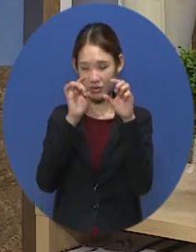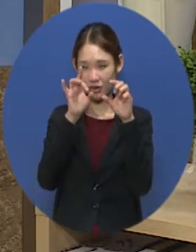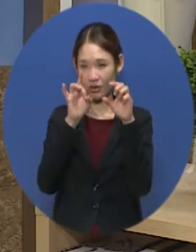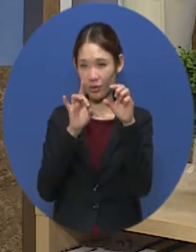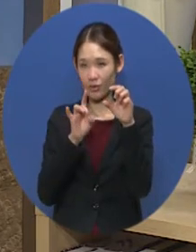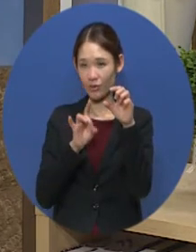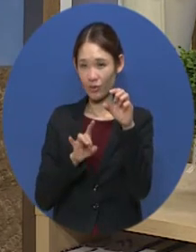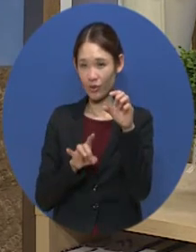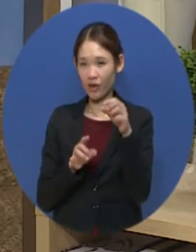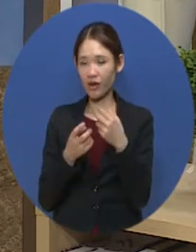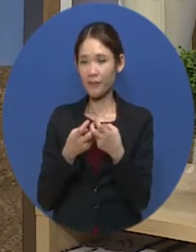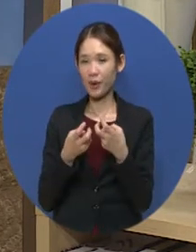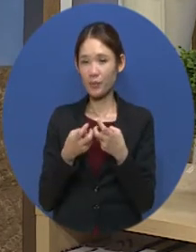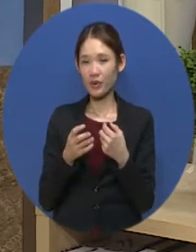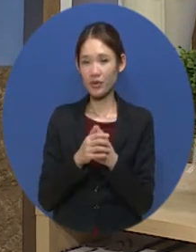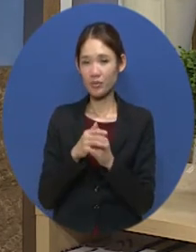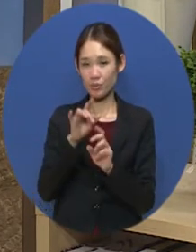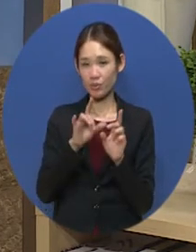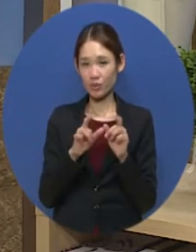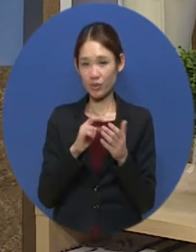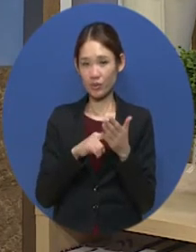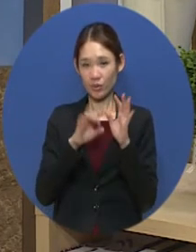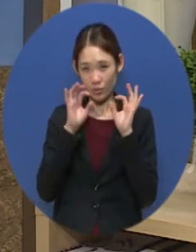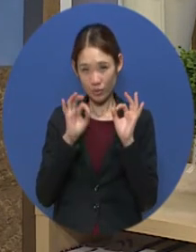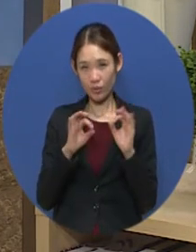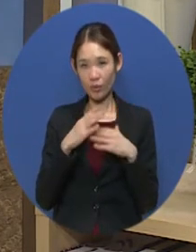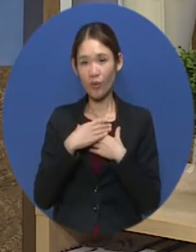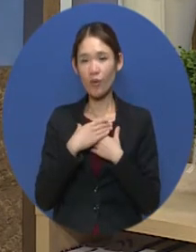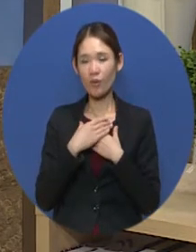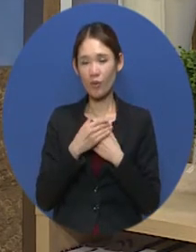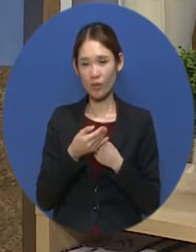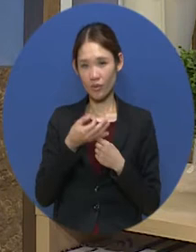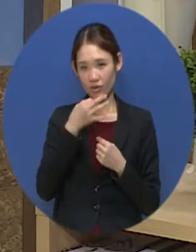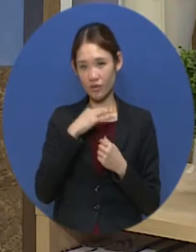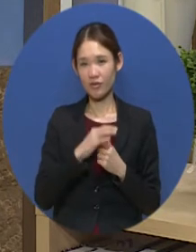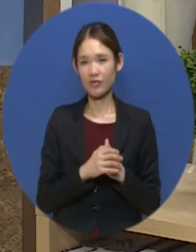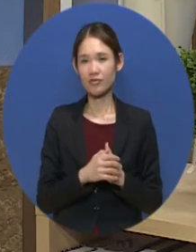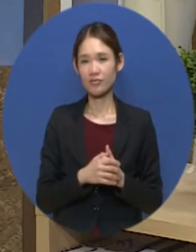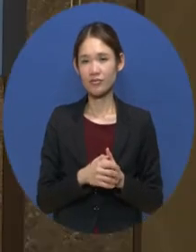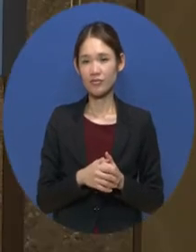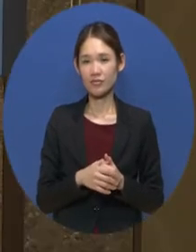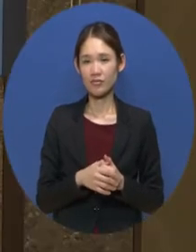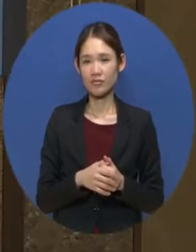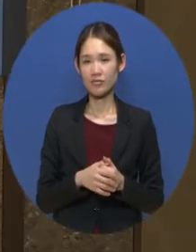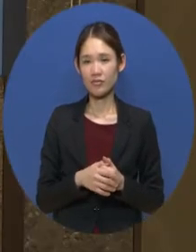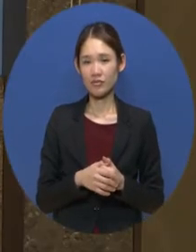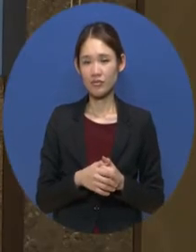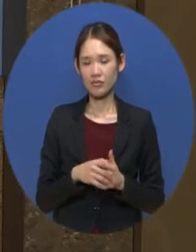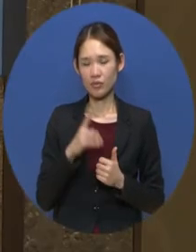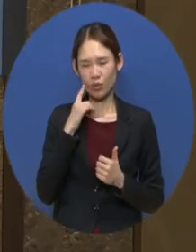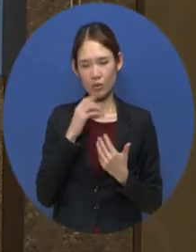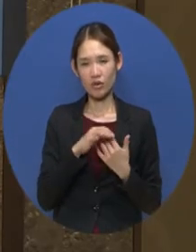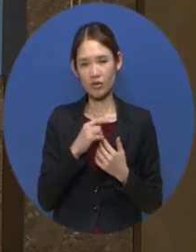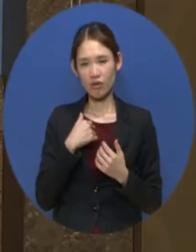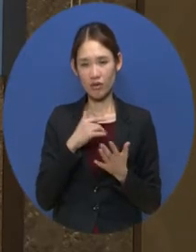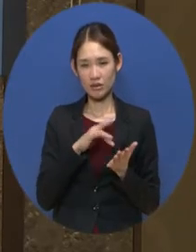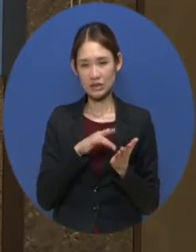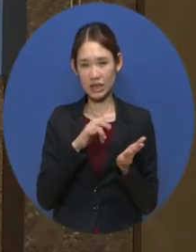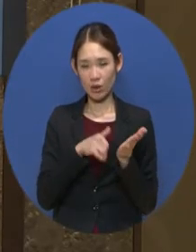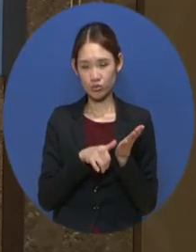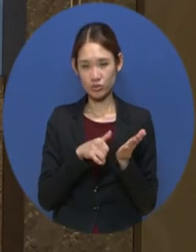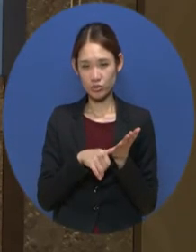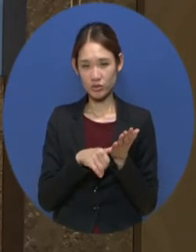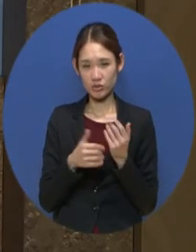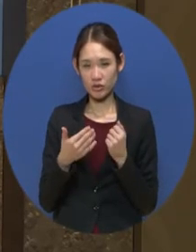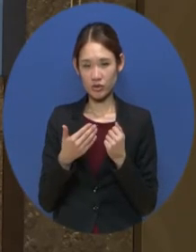또 용법이 어떤지 모양이 어떤지 이렇게 볼 수 있으니까 굉장히 편리한 그렇습니다. 것 같습니다. 예. 여기에서 만약에 내가 이 의약품에서 네.